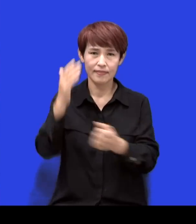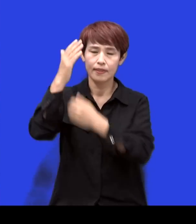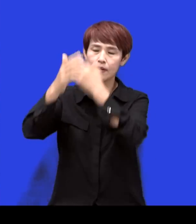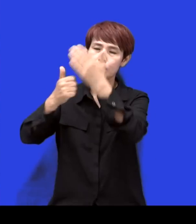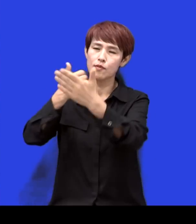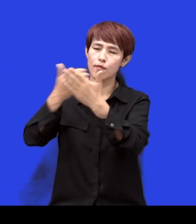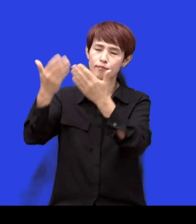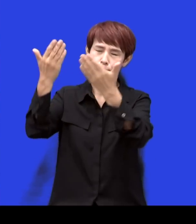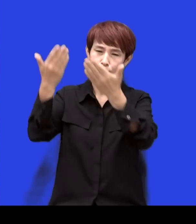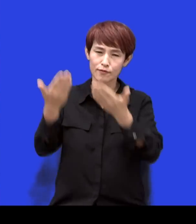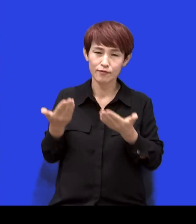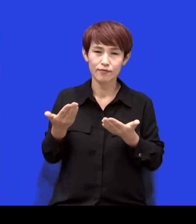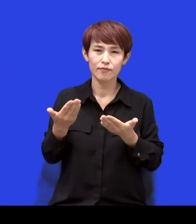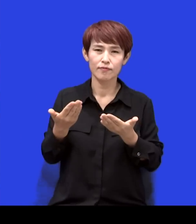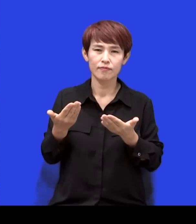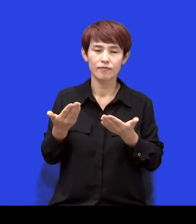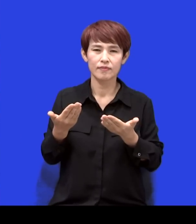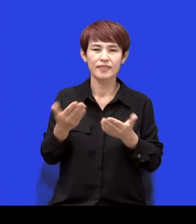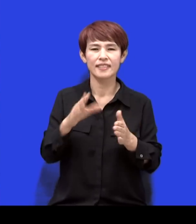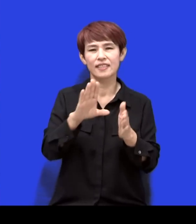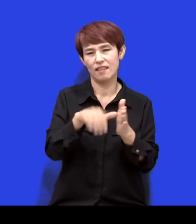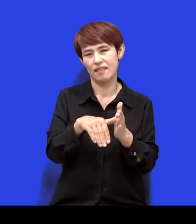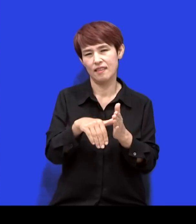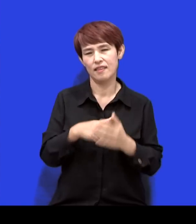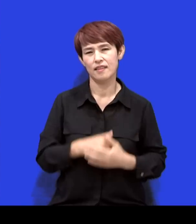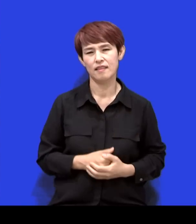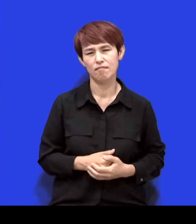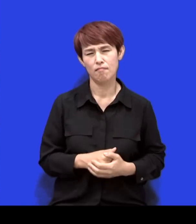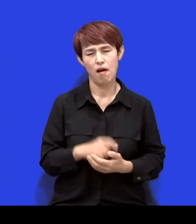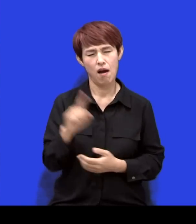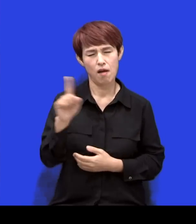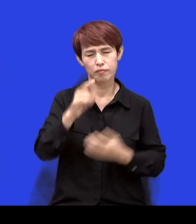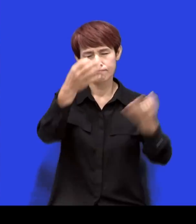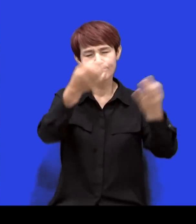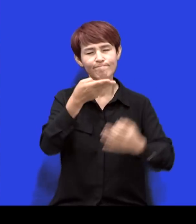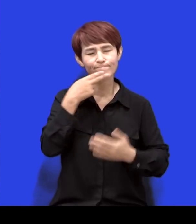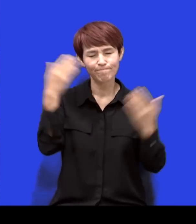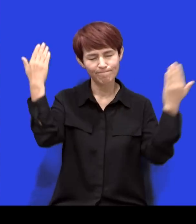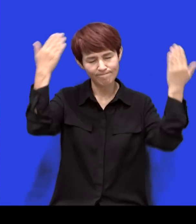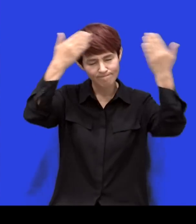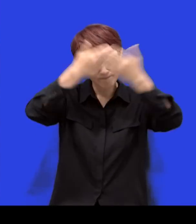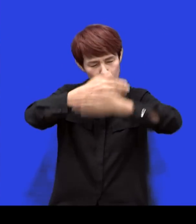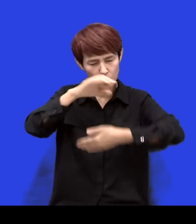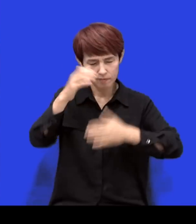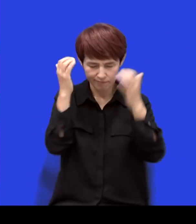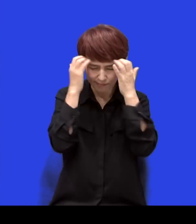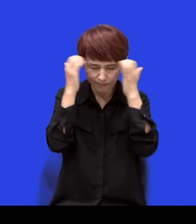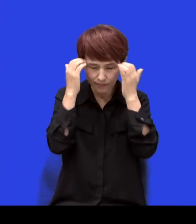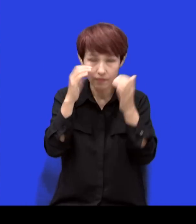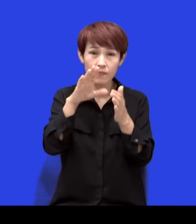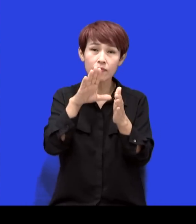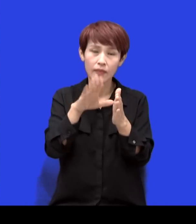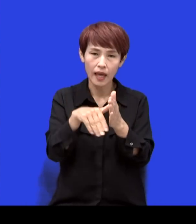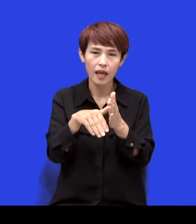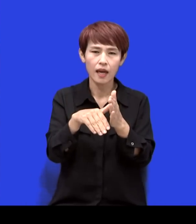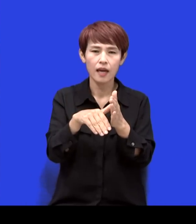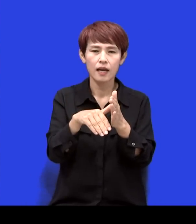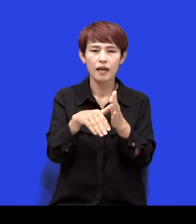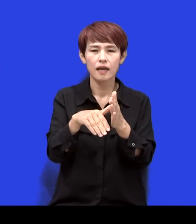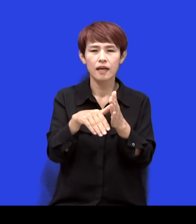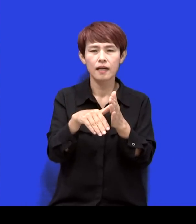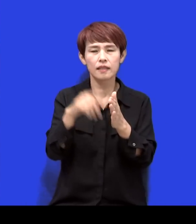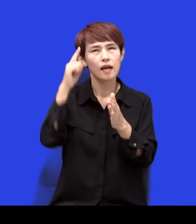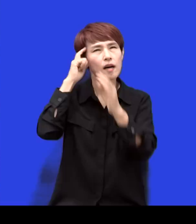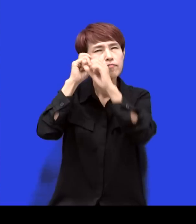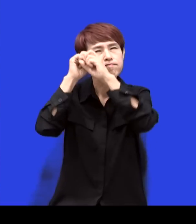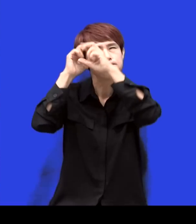경험케 하신 페인이라는 이름으로 어두운 곳에서 아무도 보지 않는 어둠 속에서 보내셨을 그 시간에 내가 무한적으로